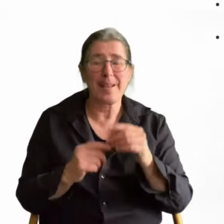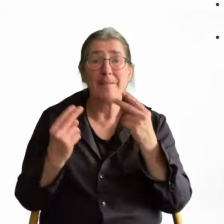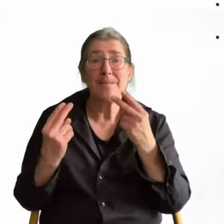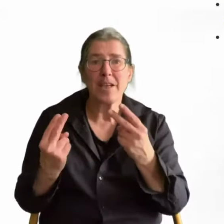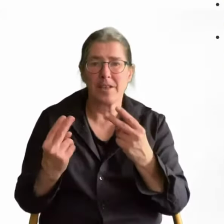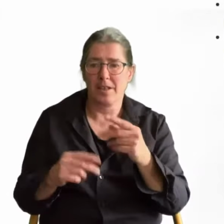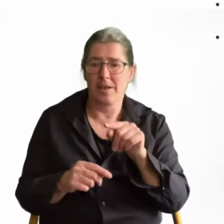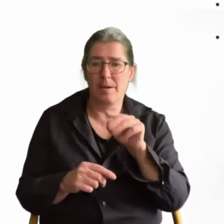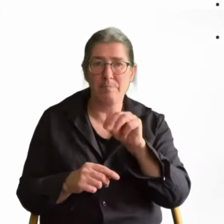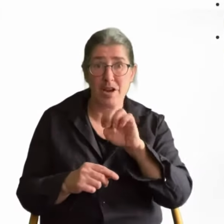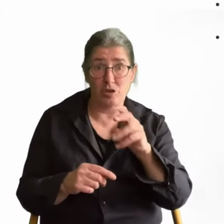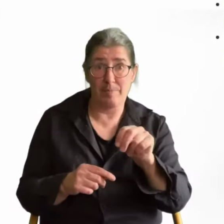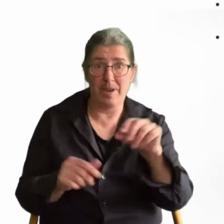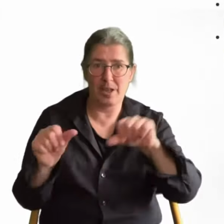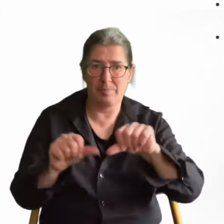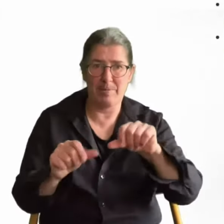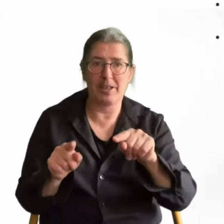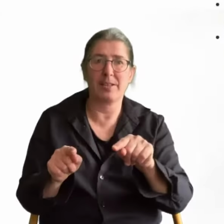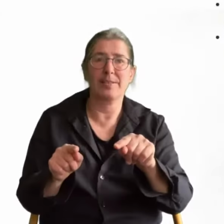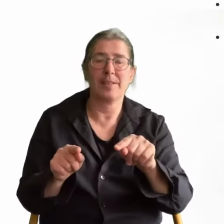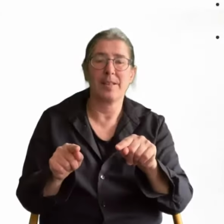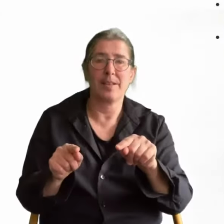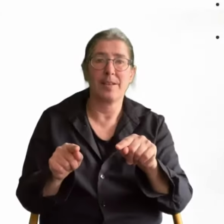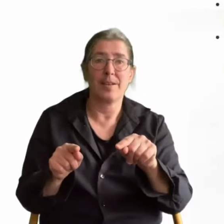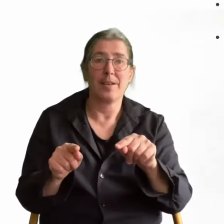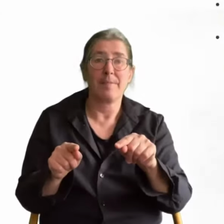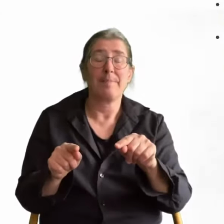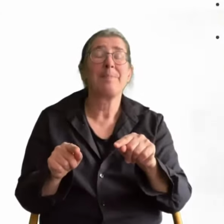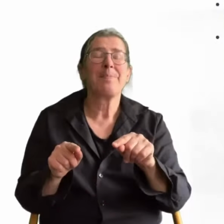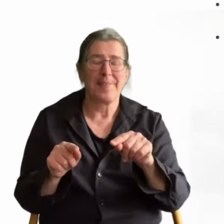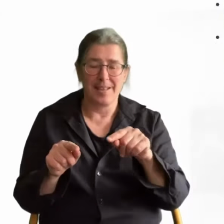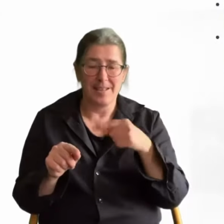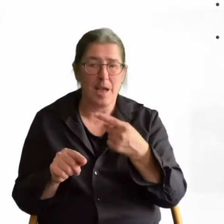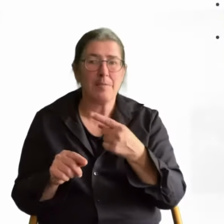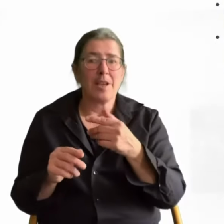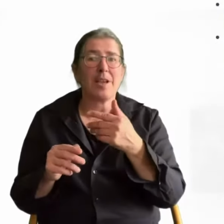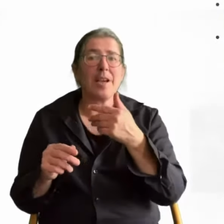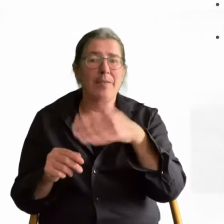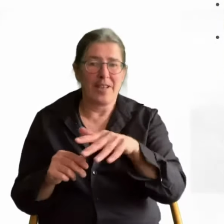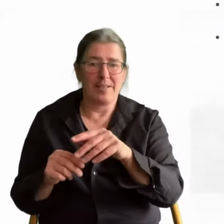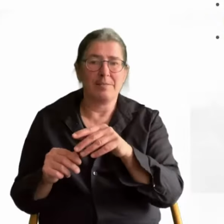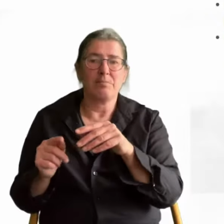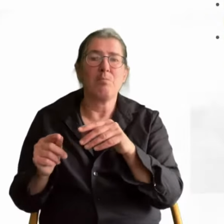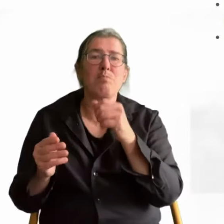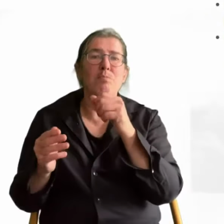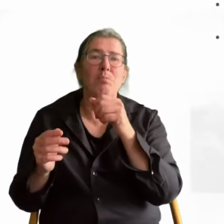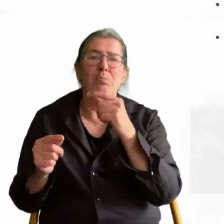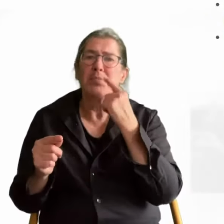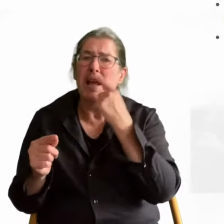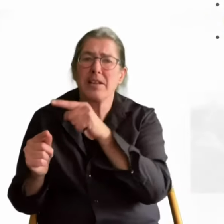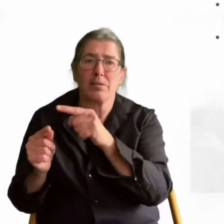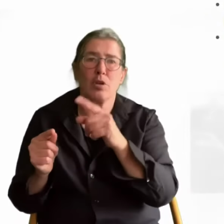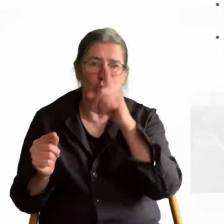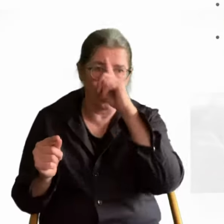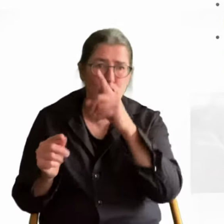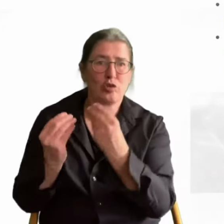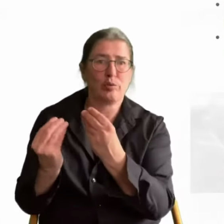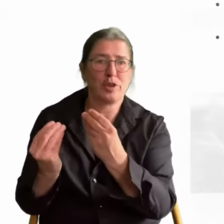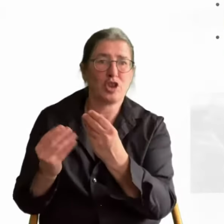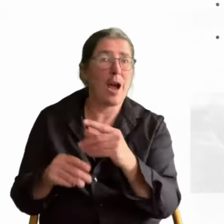entscheidende bei dem medium experiment war das der mittel um entgegen seiner these herausfinden konnte das nicht nur die deutschen besonders